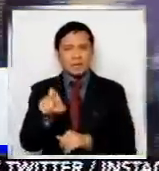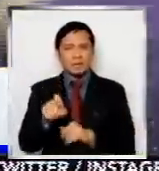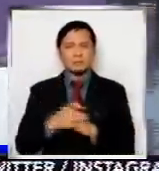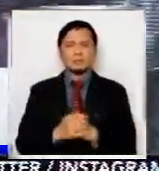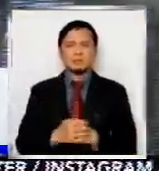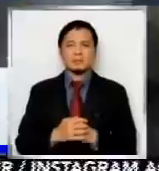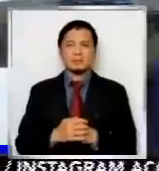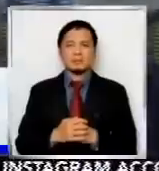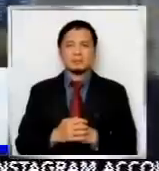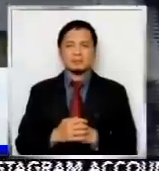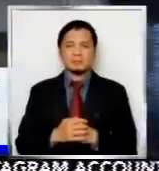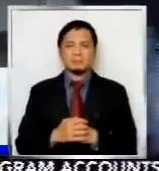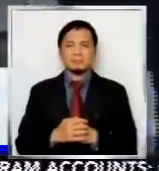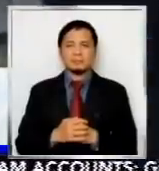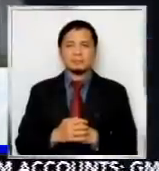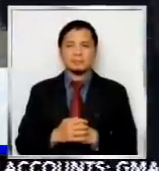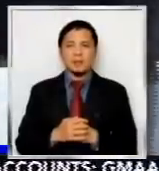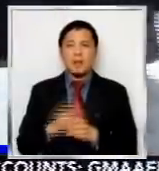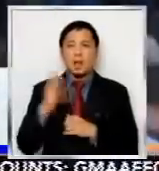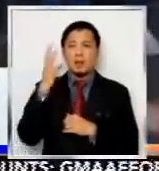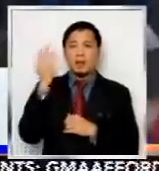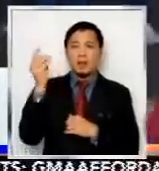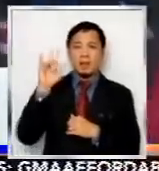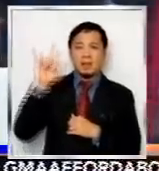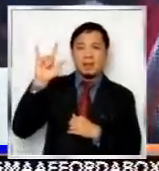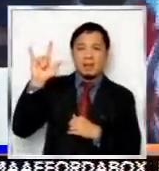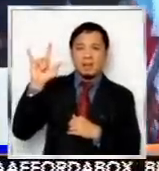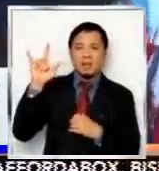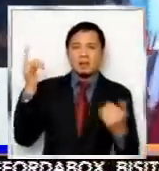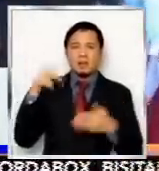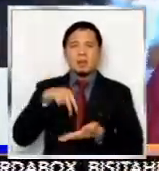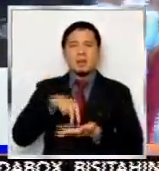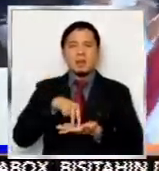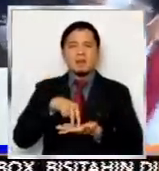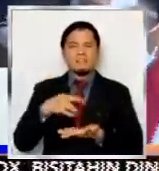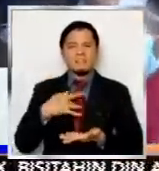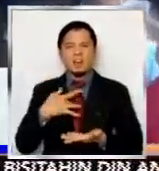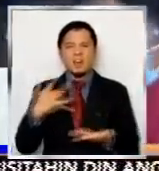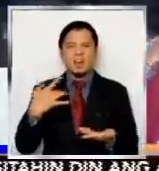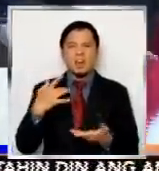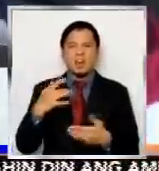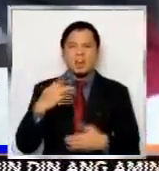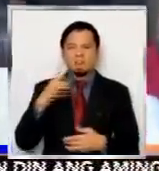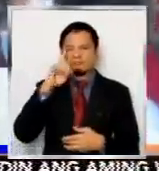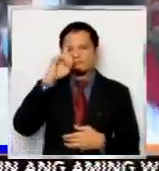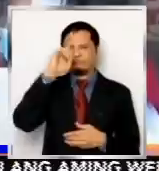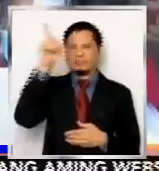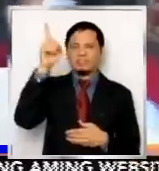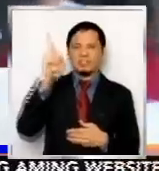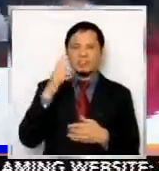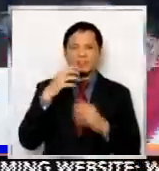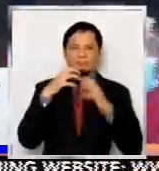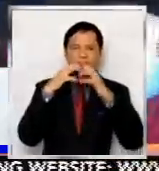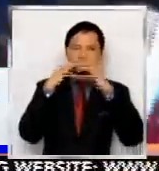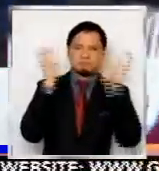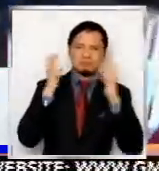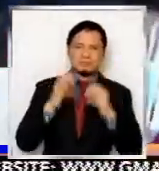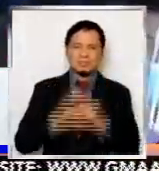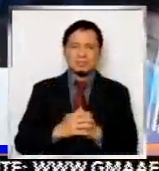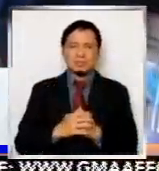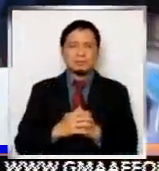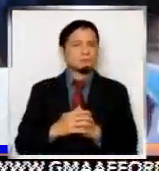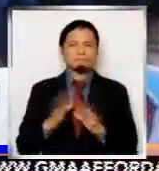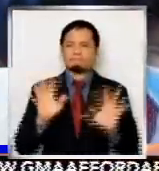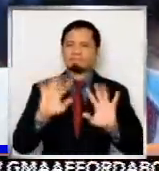ng paliparan, inis na inis pa rin. Dapat, bago sila mag-declare ng ganyan, alamin